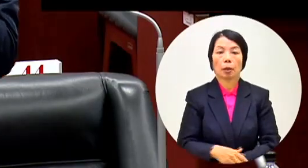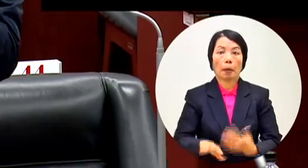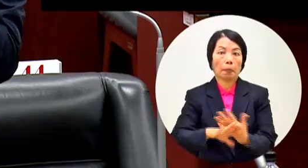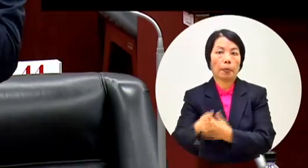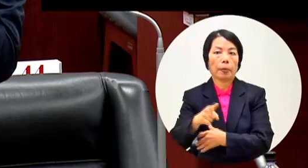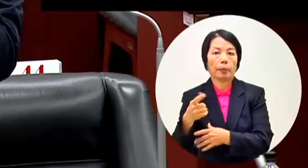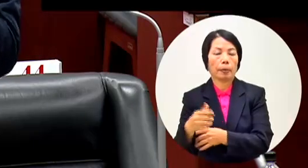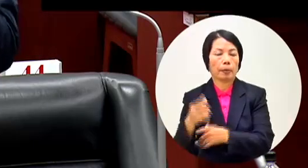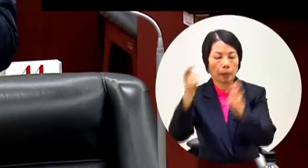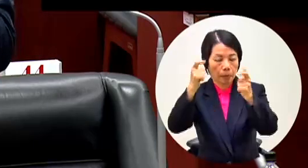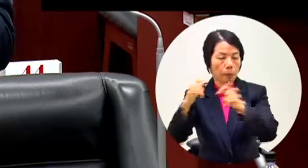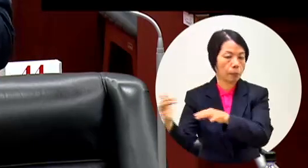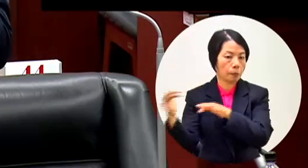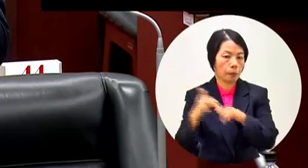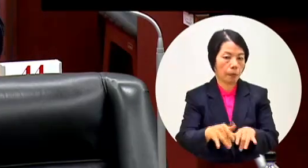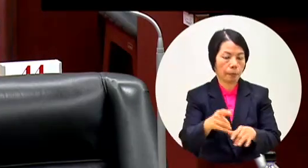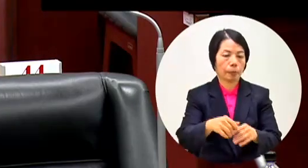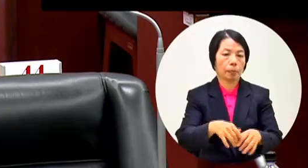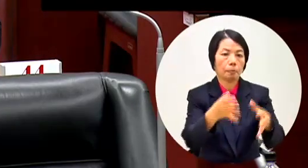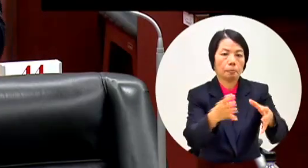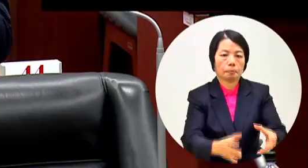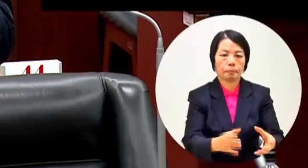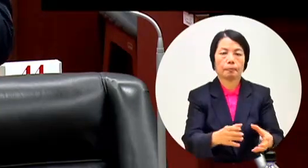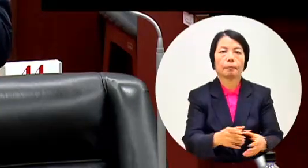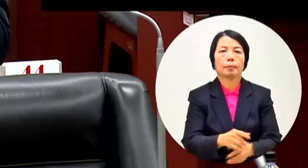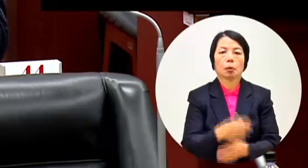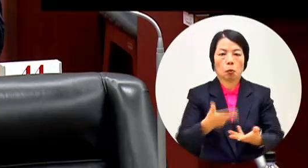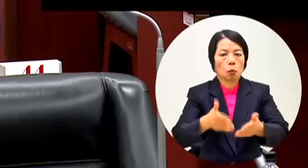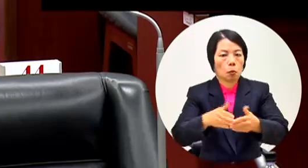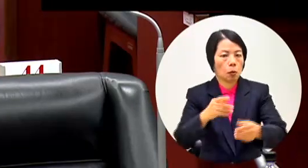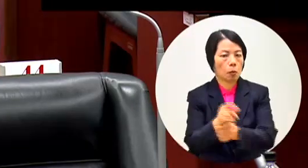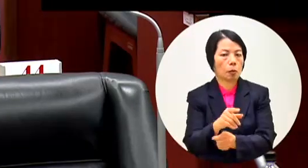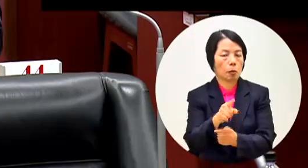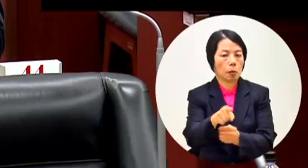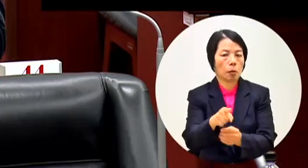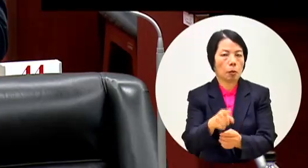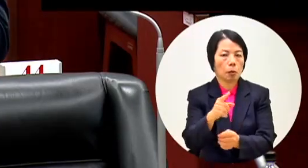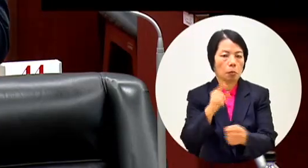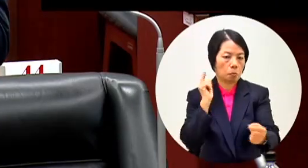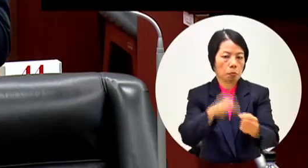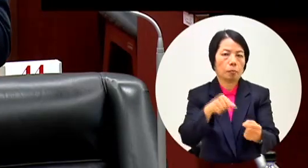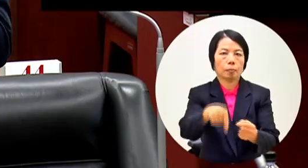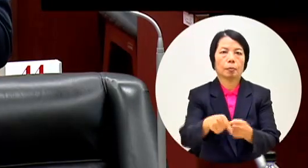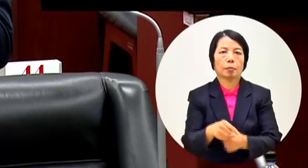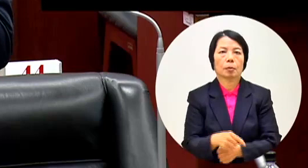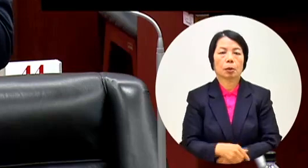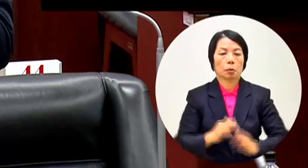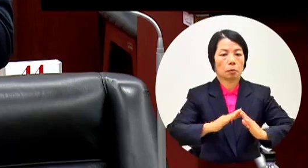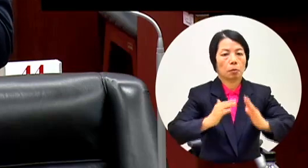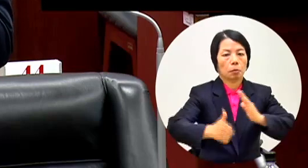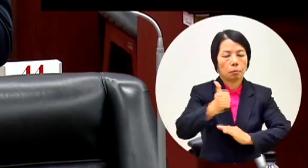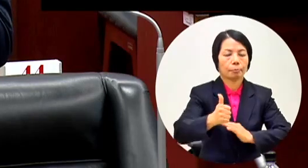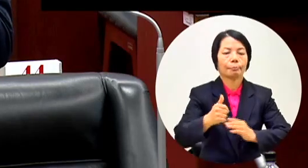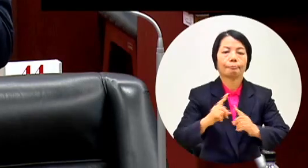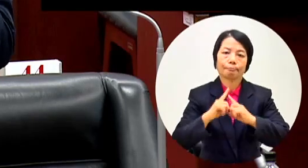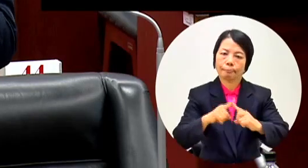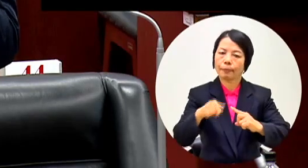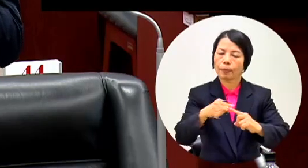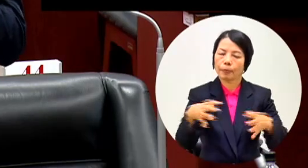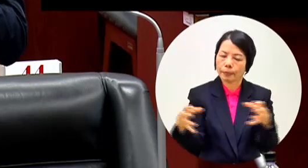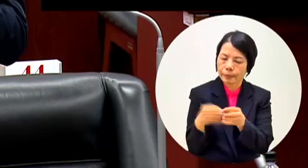所以我会请今天第一天市长到这边来。我们一起来讨论这个问题哈，这个是它的意义在这里。